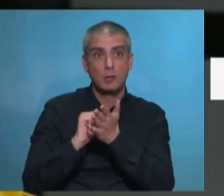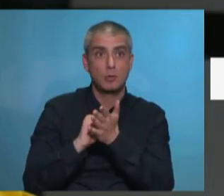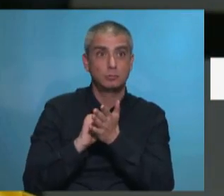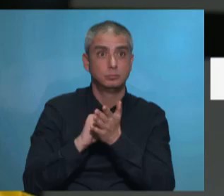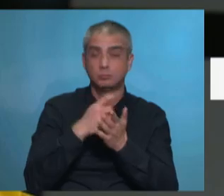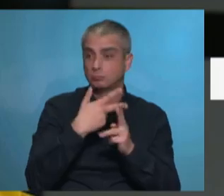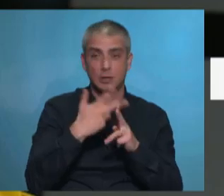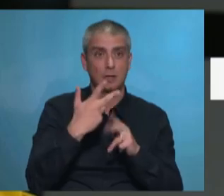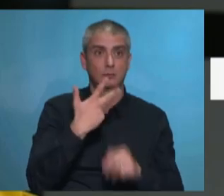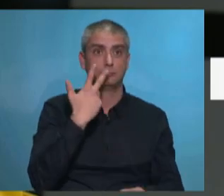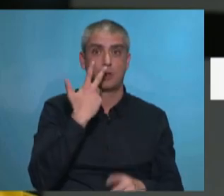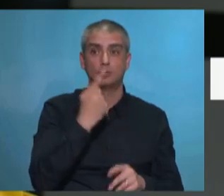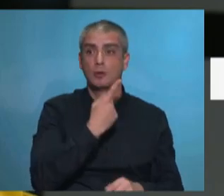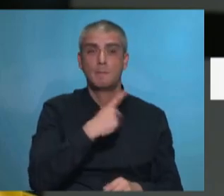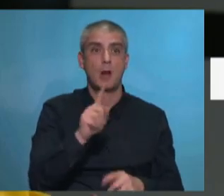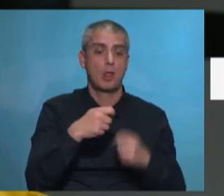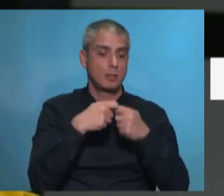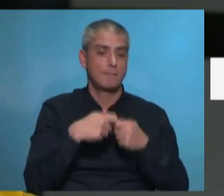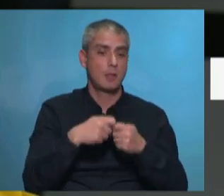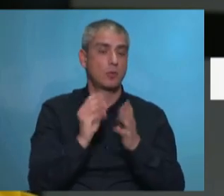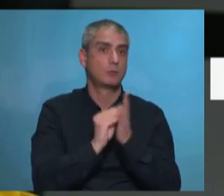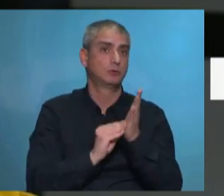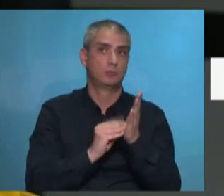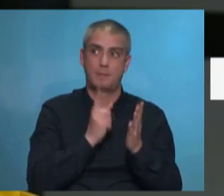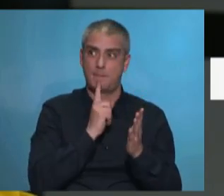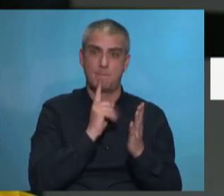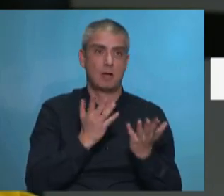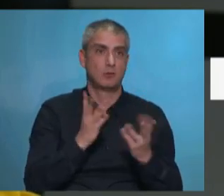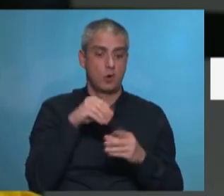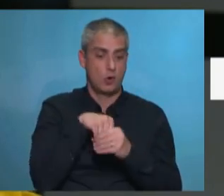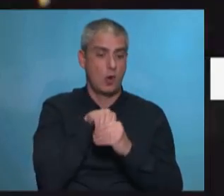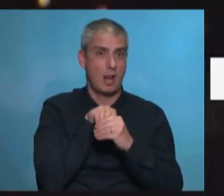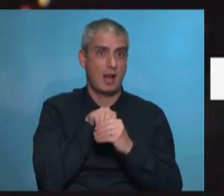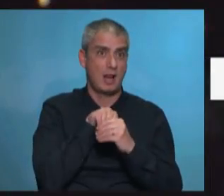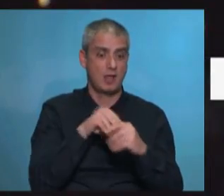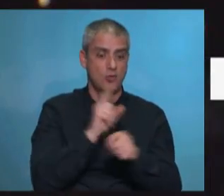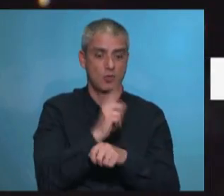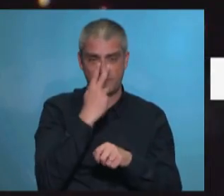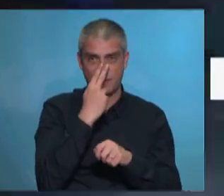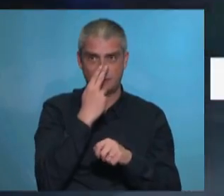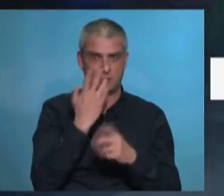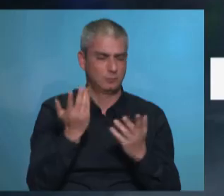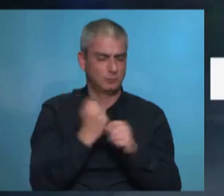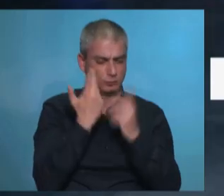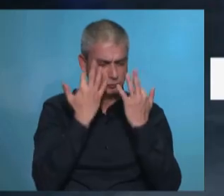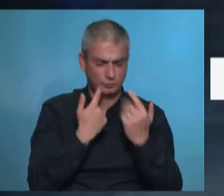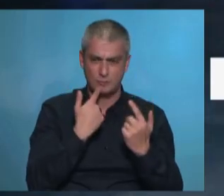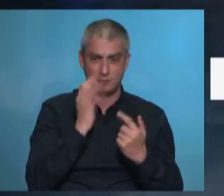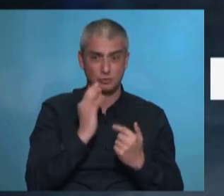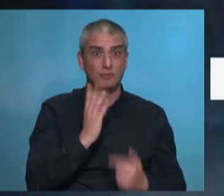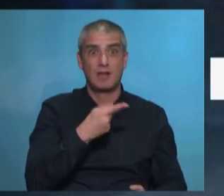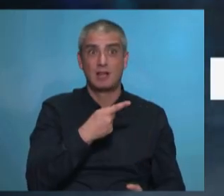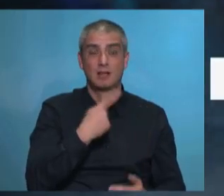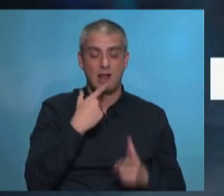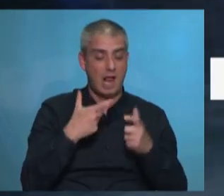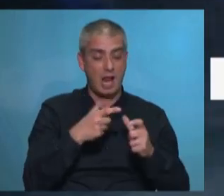יש רק 3 מיליון מנויים רשומים. מעט מאוד. כולל כאלה שהם אפילו בתקופת ניסיון. זאת החישוב, אמרו שבשביל שנגיד